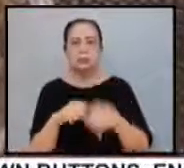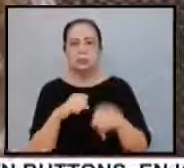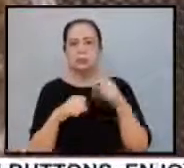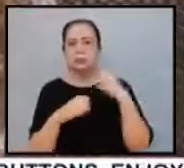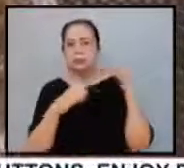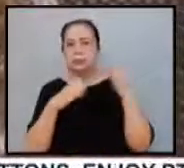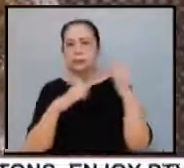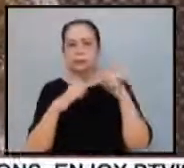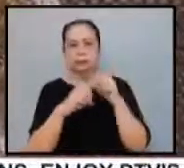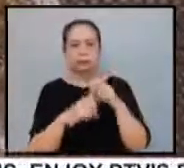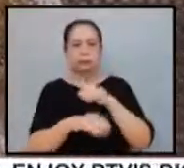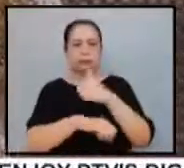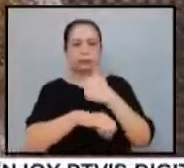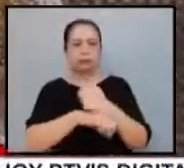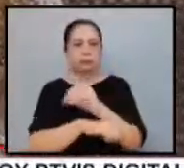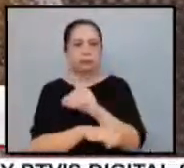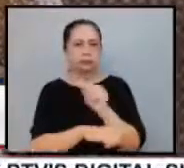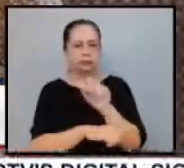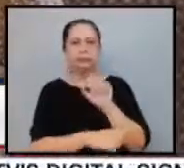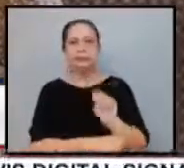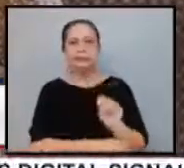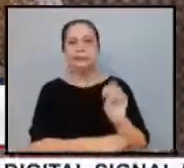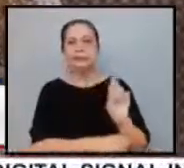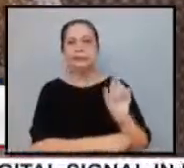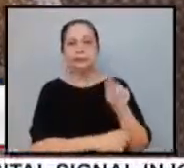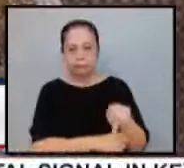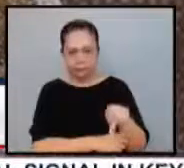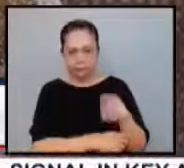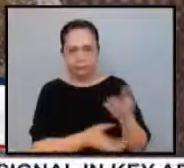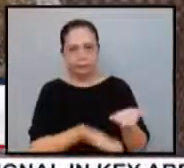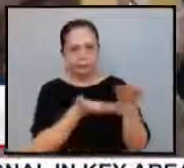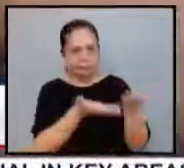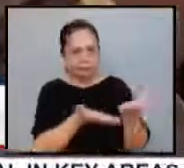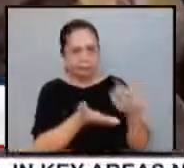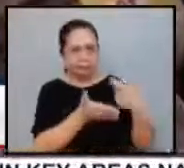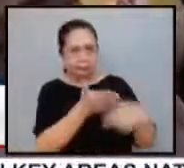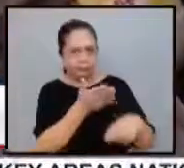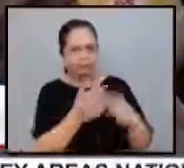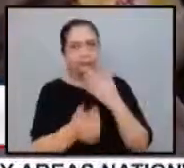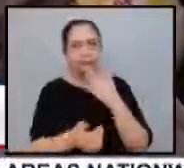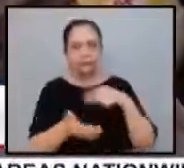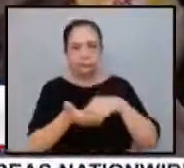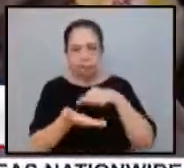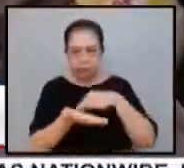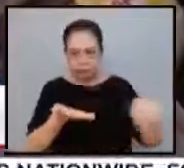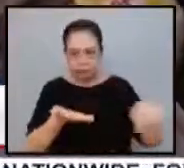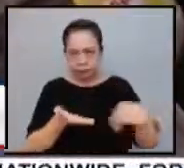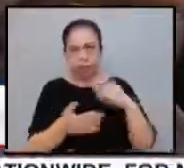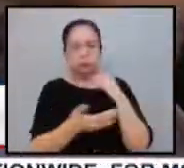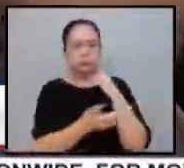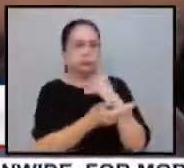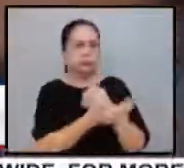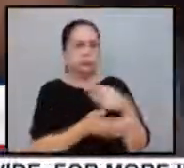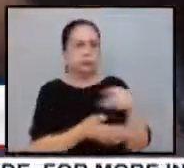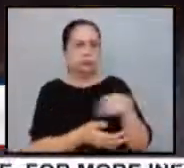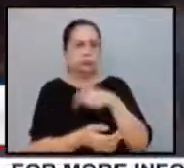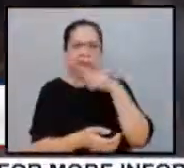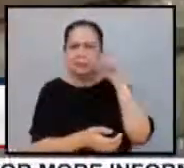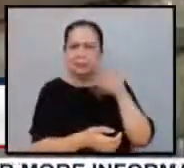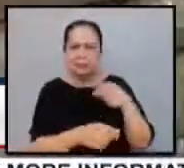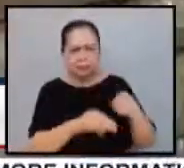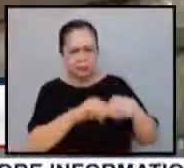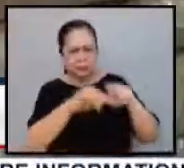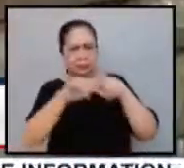ang DA ng Suggested Retail Price o SRP sa asukal ngayong linggo para maiwasan ang hindi kinakailangang taas presyo sa